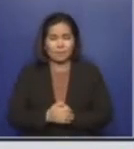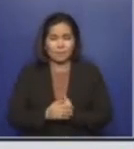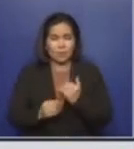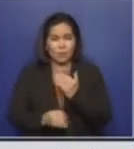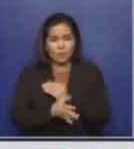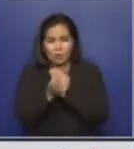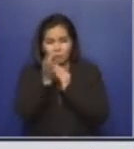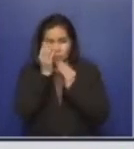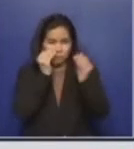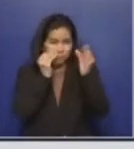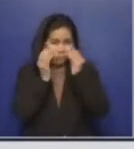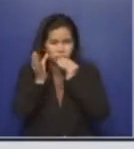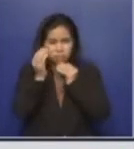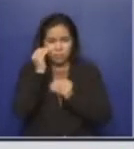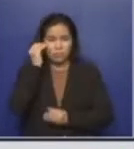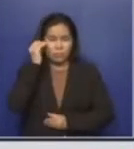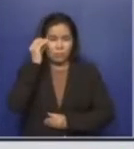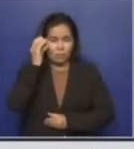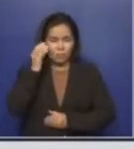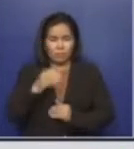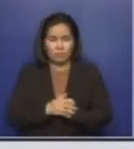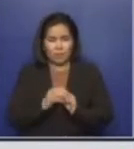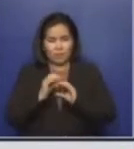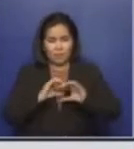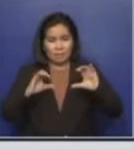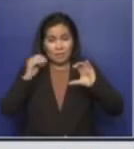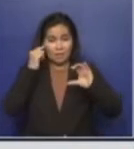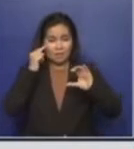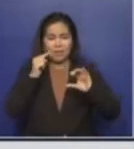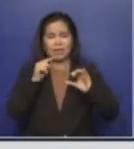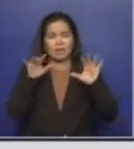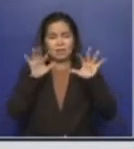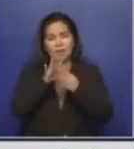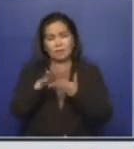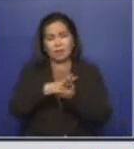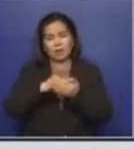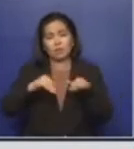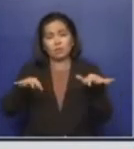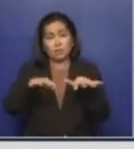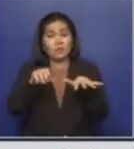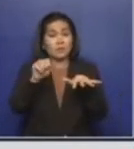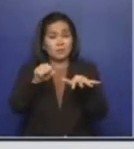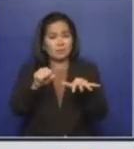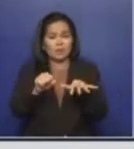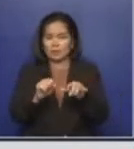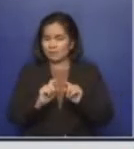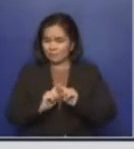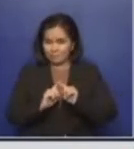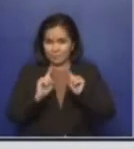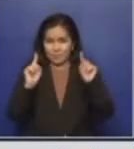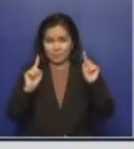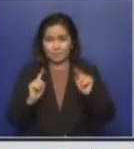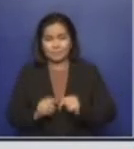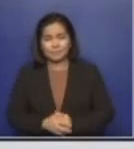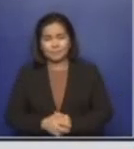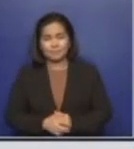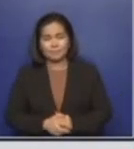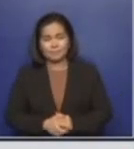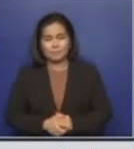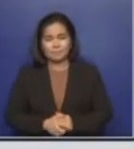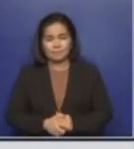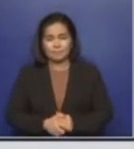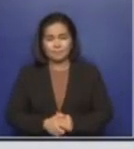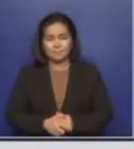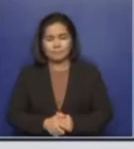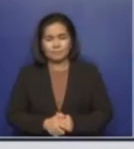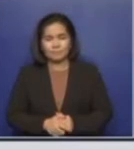เรียนท่านอาจจะคิดว่ามันก็เหมือนมหาวิทยาลัยทั่วไปไม่ใช่ครับท่านประธานครับในส่วนของไม่ว่